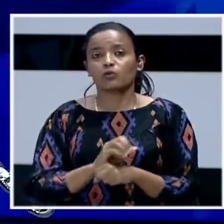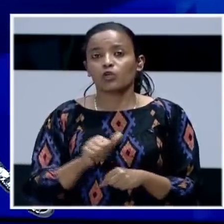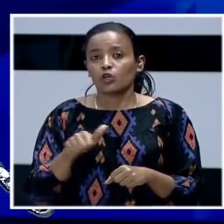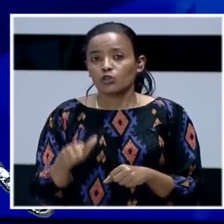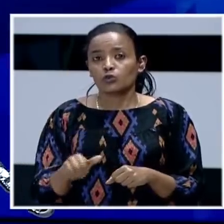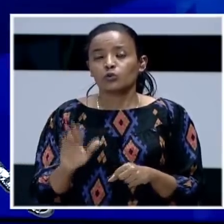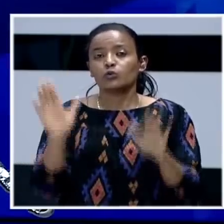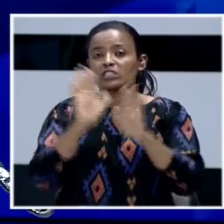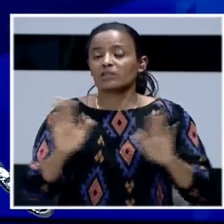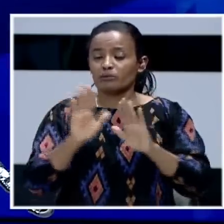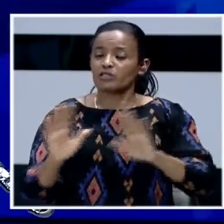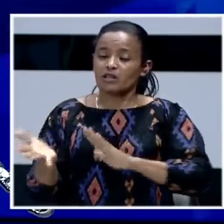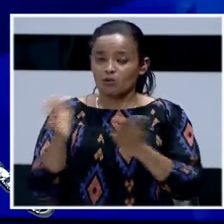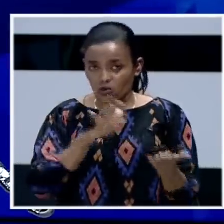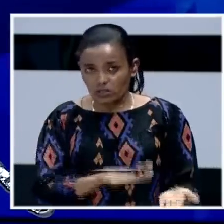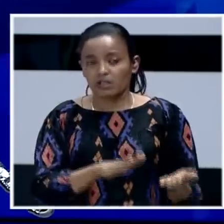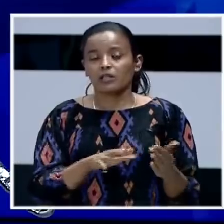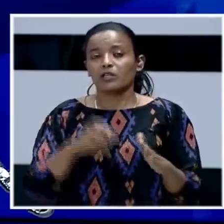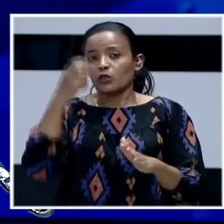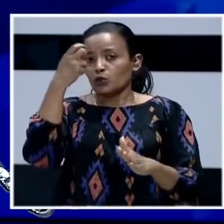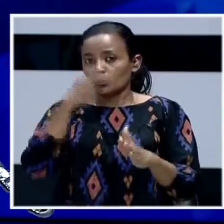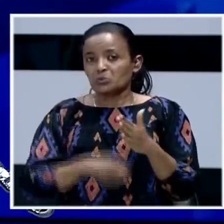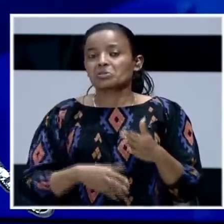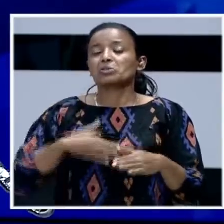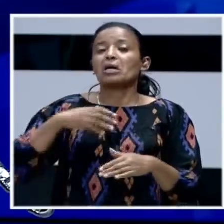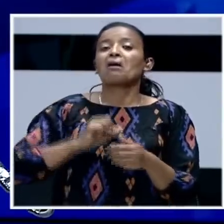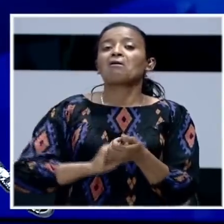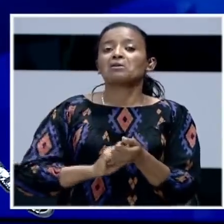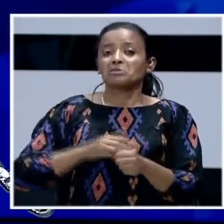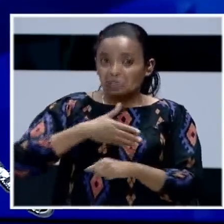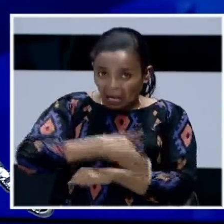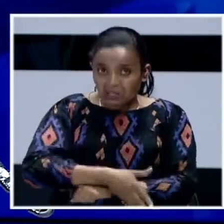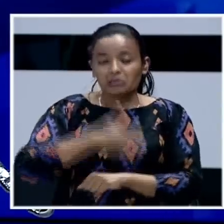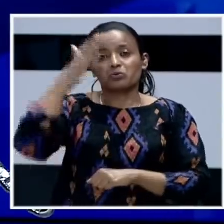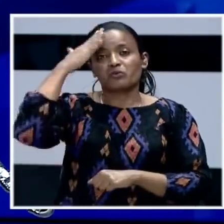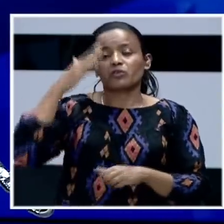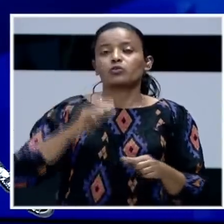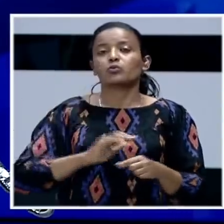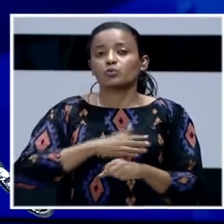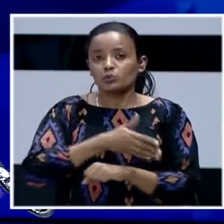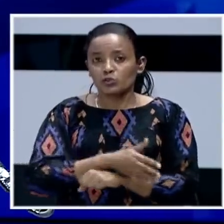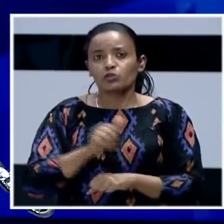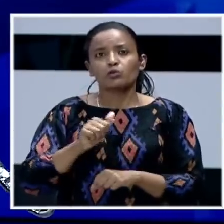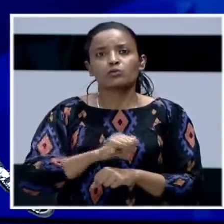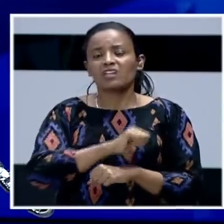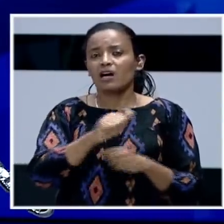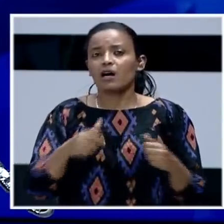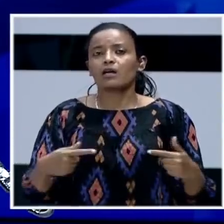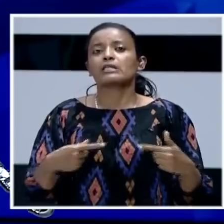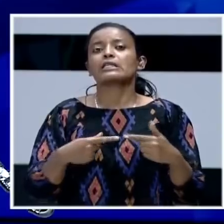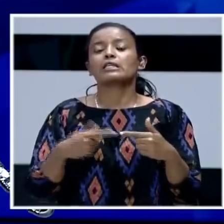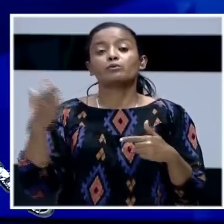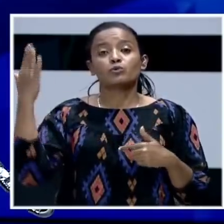نشعون سنبت يا جن عارفة توصيتاد حريو تفليتو بدحريو مس أزنورو ركوز